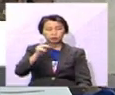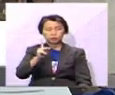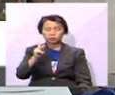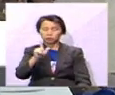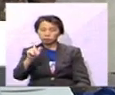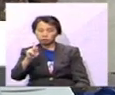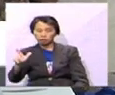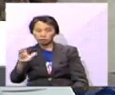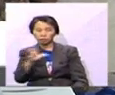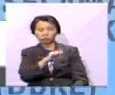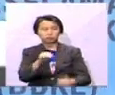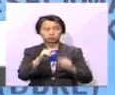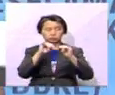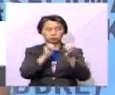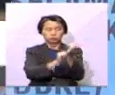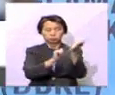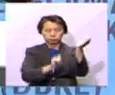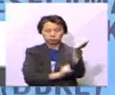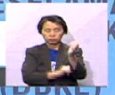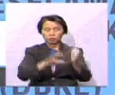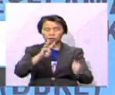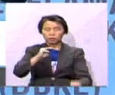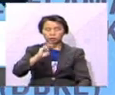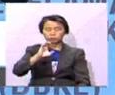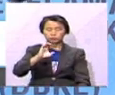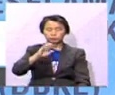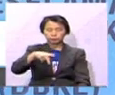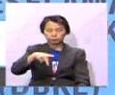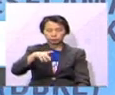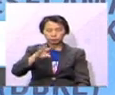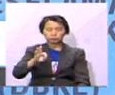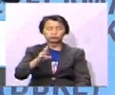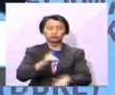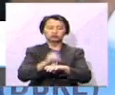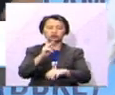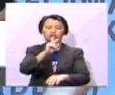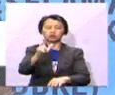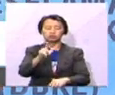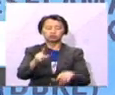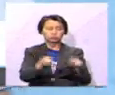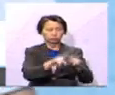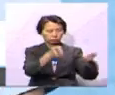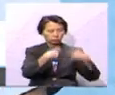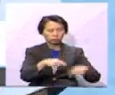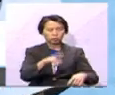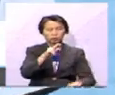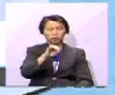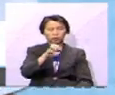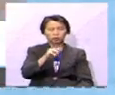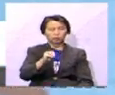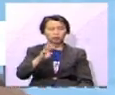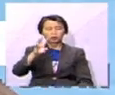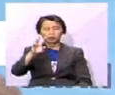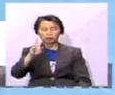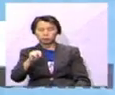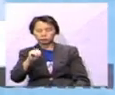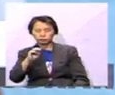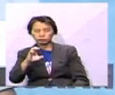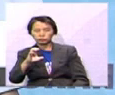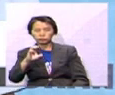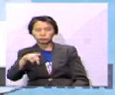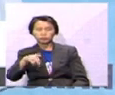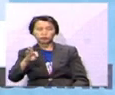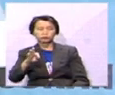bersama Yayasan Pencegahan Jenayah Malaysia MCPF di ibu negara. Turut hadir Naib Pengerusi Kanan MCPF Tan Sri Lee Lam